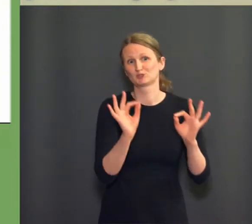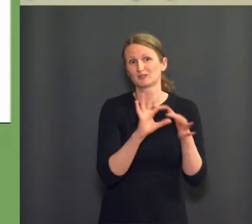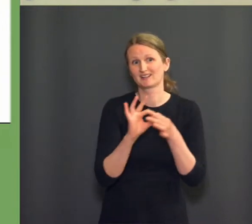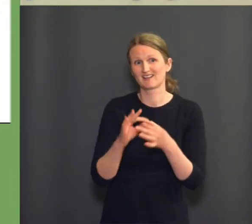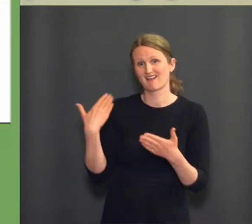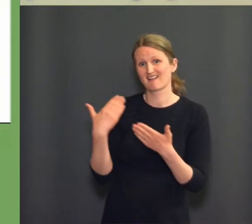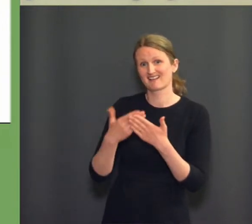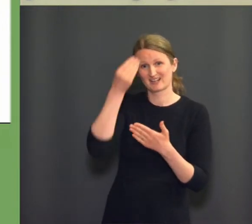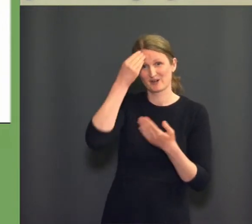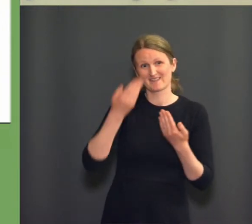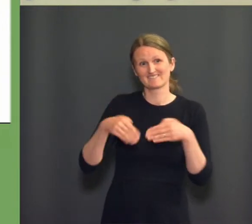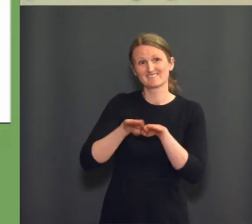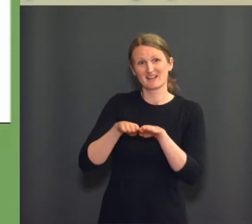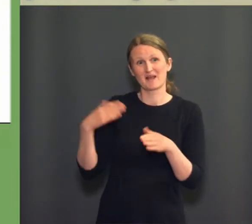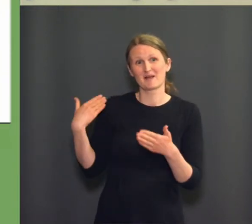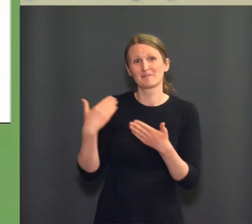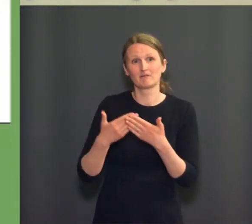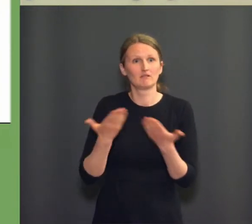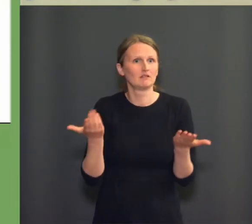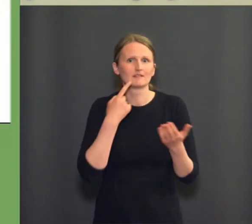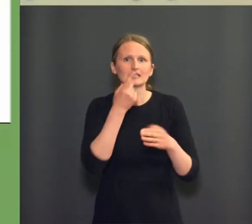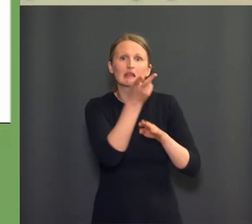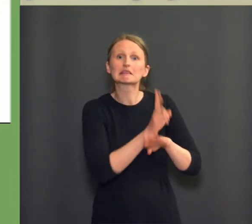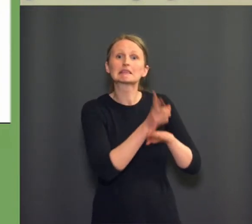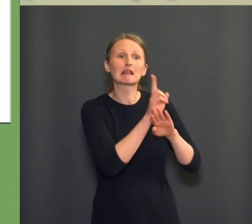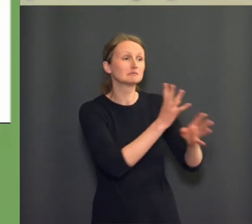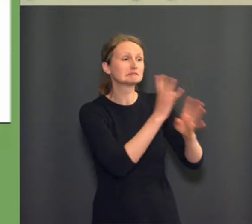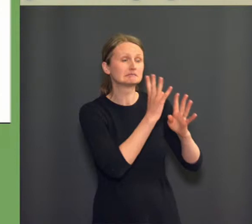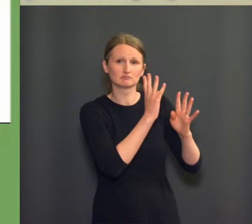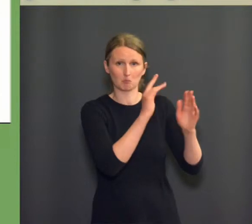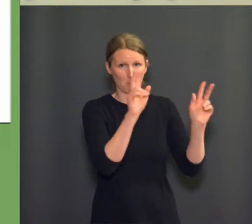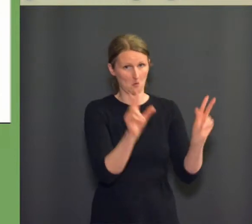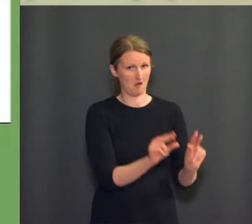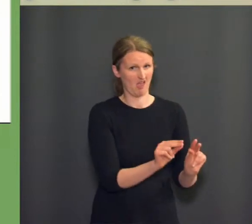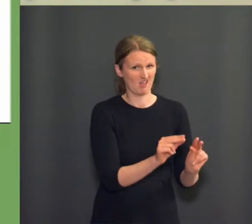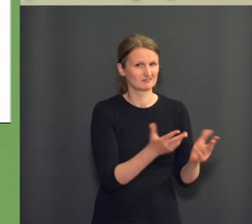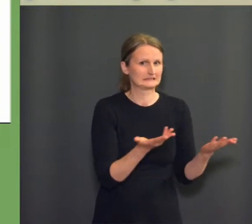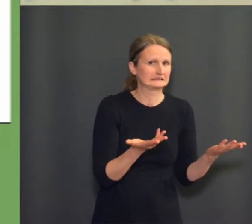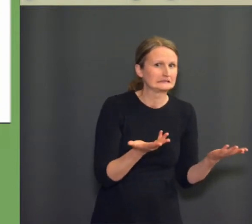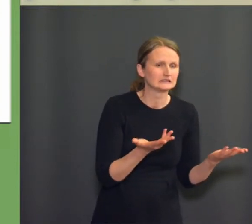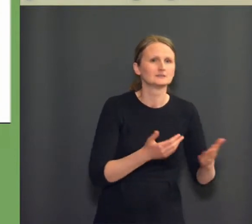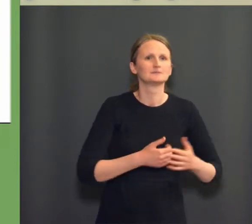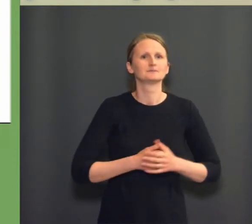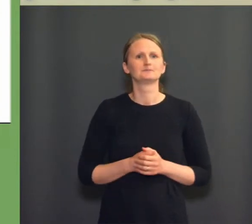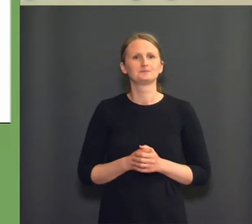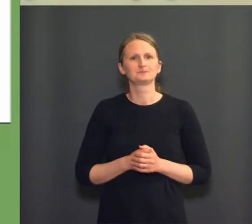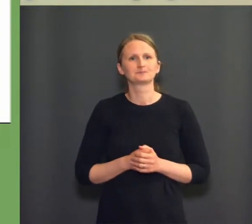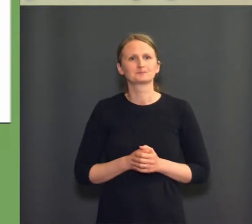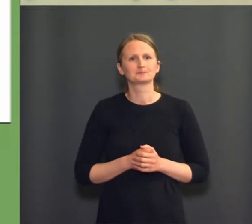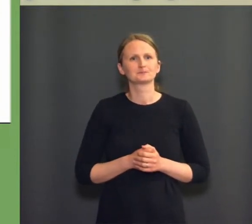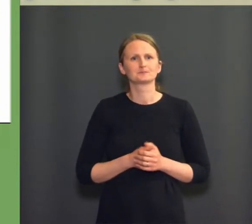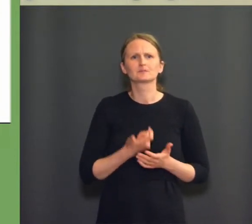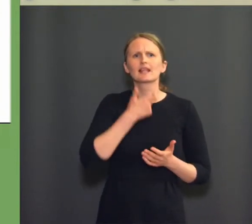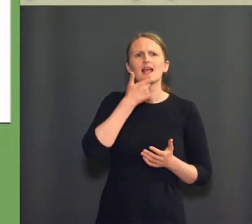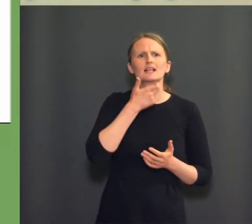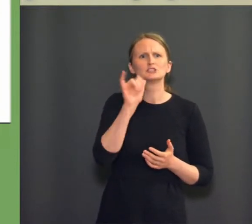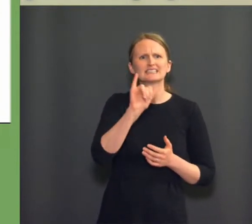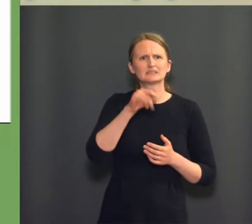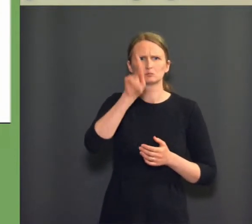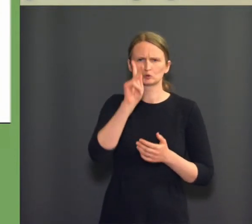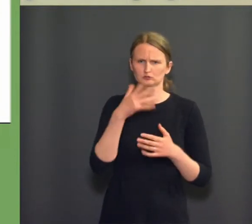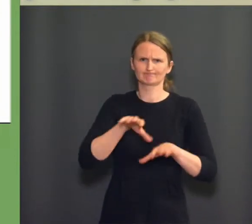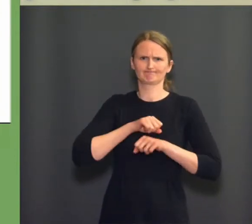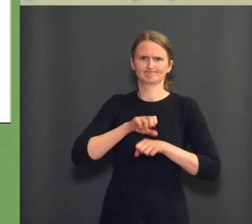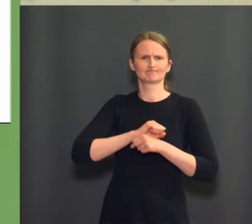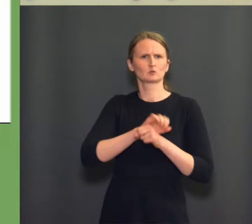y est fortement maintenant absent. La plupart des infections se manifestent entre 20 et 50 ans